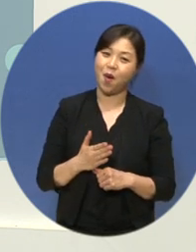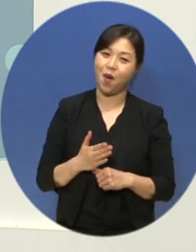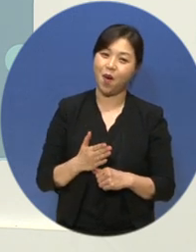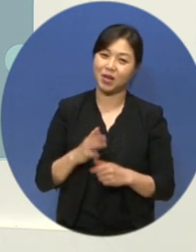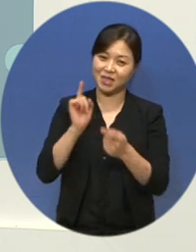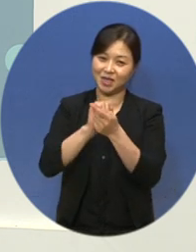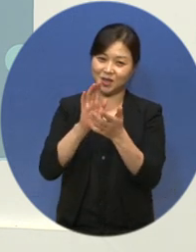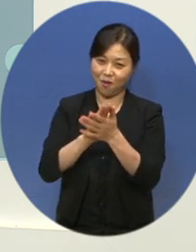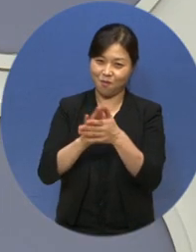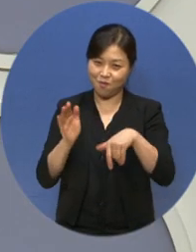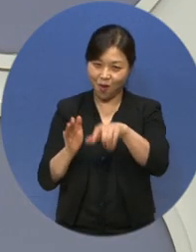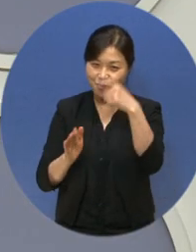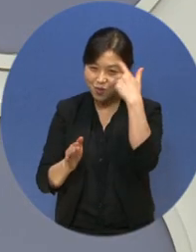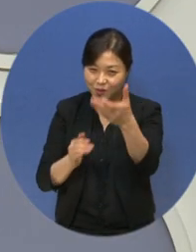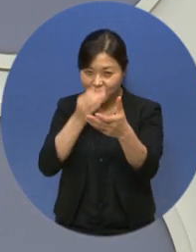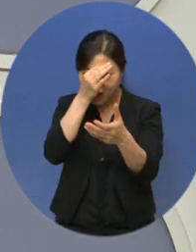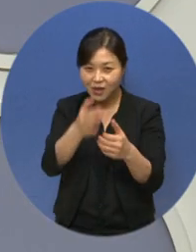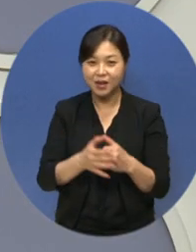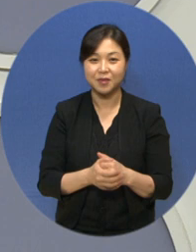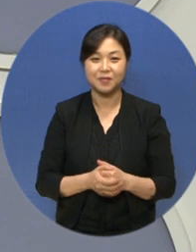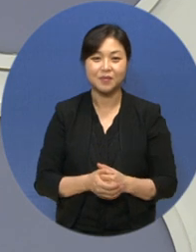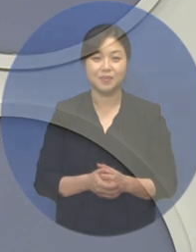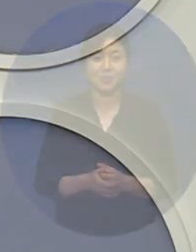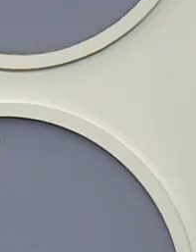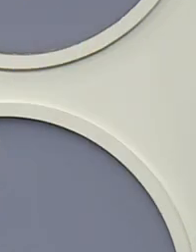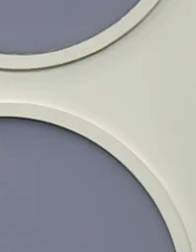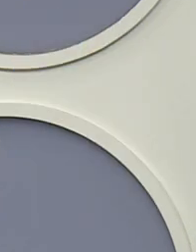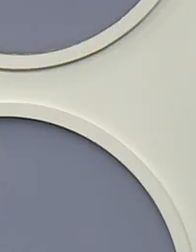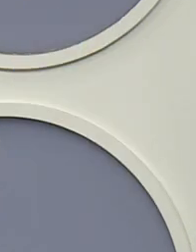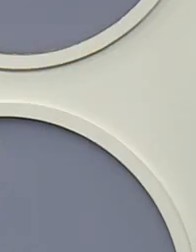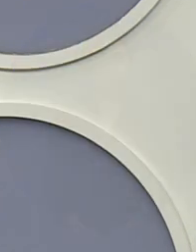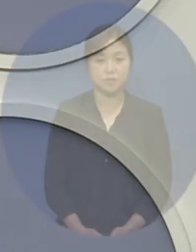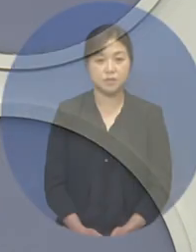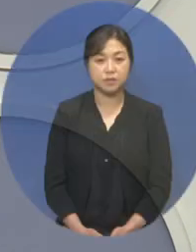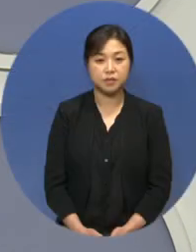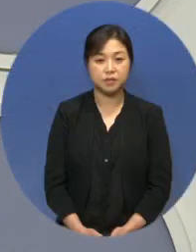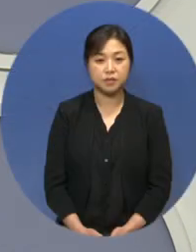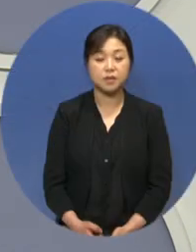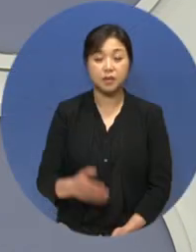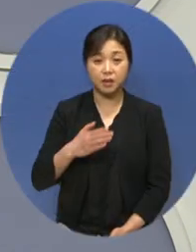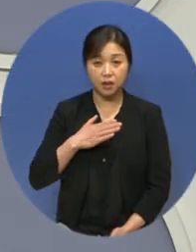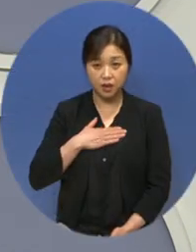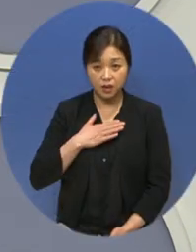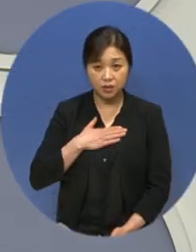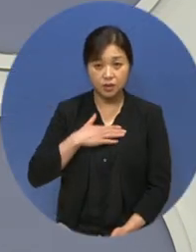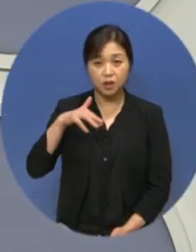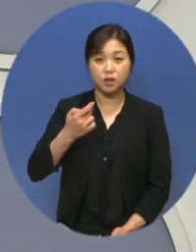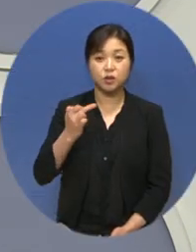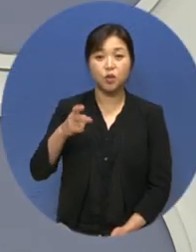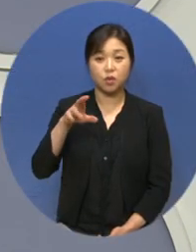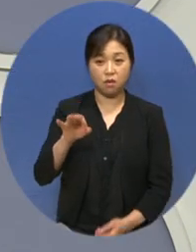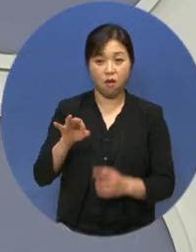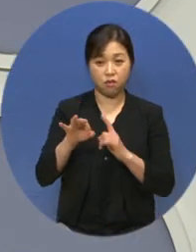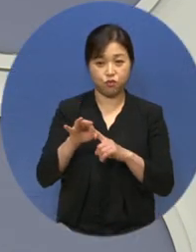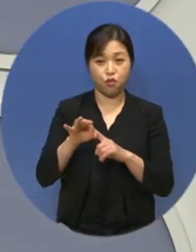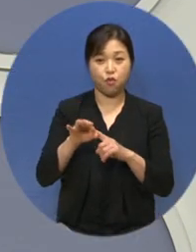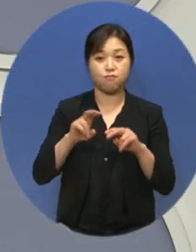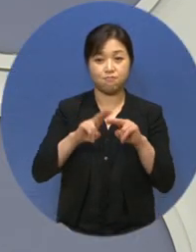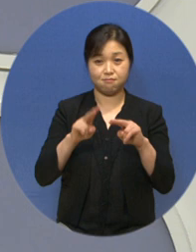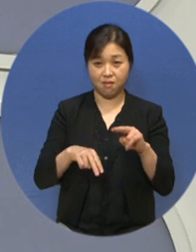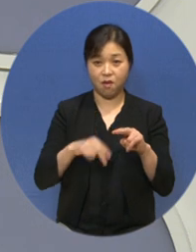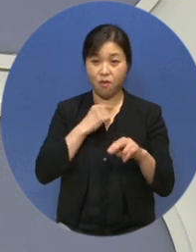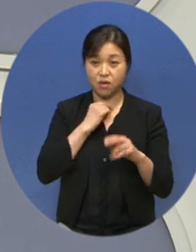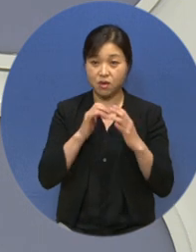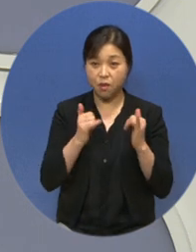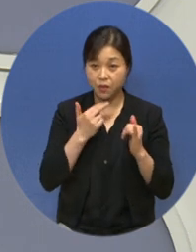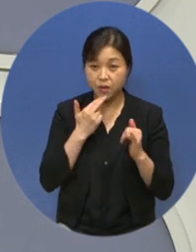미안합니다 먼저 경찰 a 입문한 사람이 나는 총격으로 마찰이 했다는 사람은 아마 없을 겁니다 예